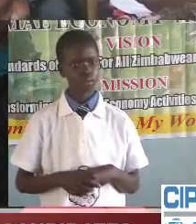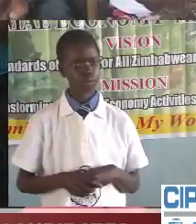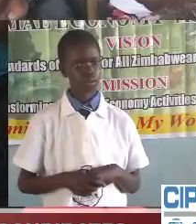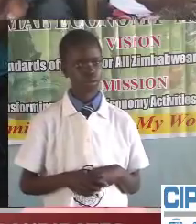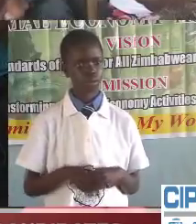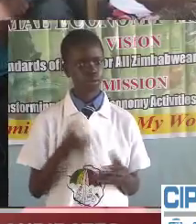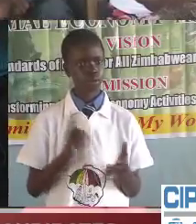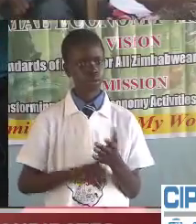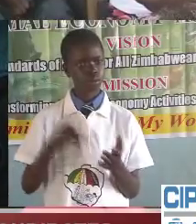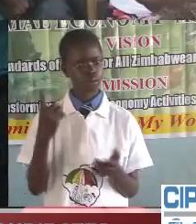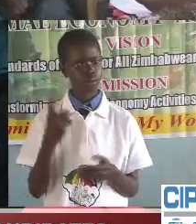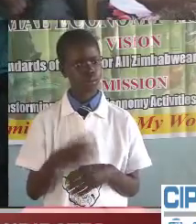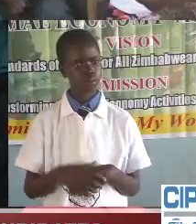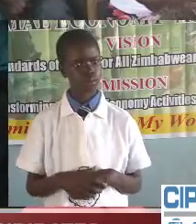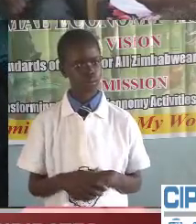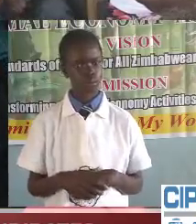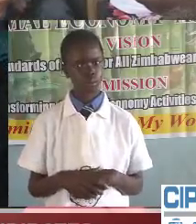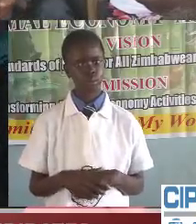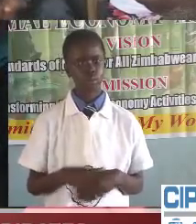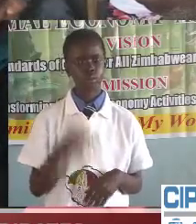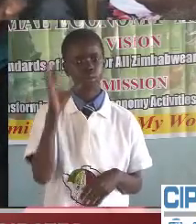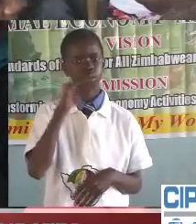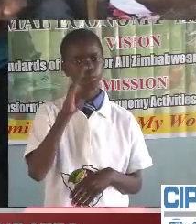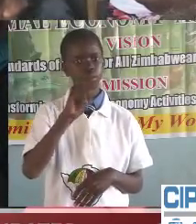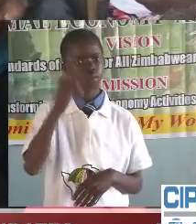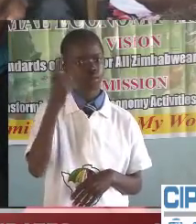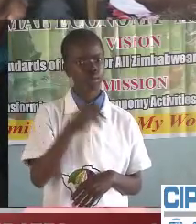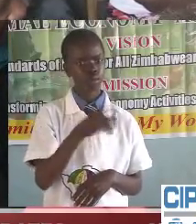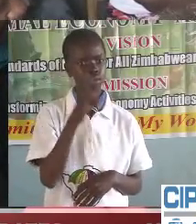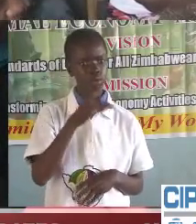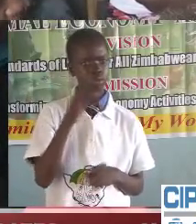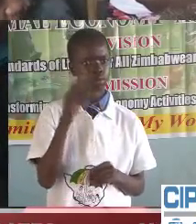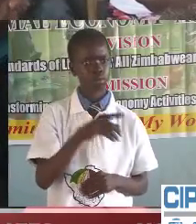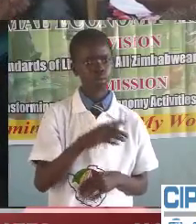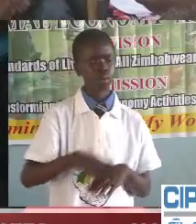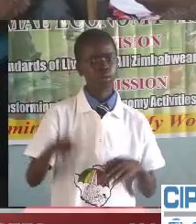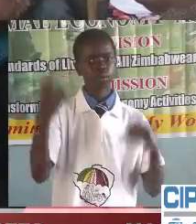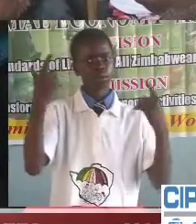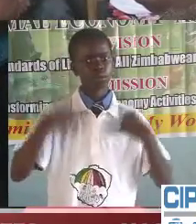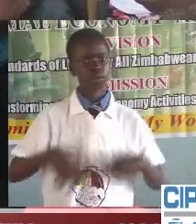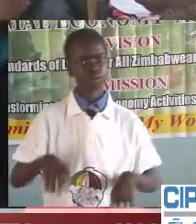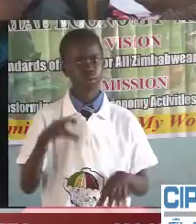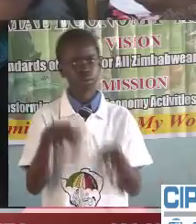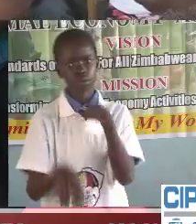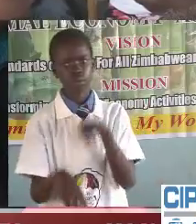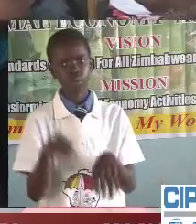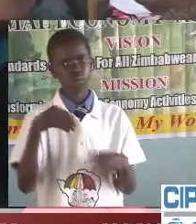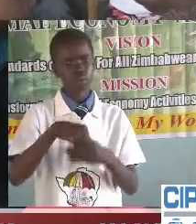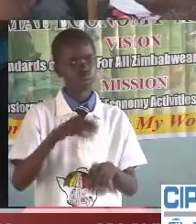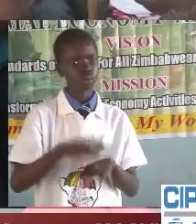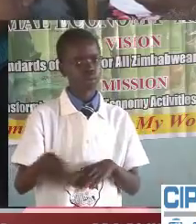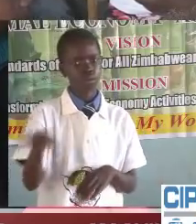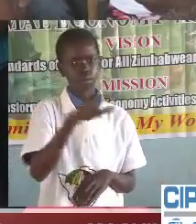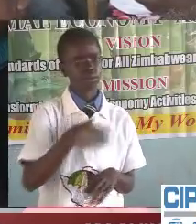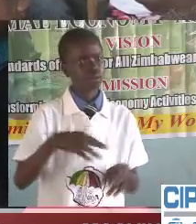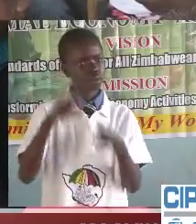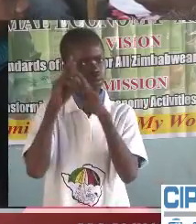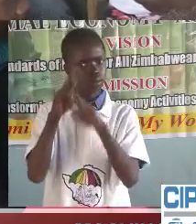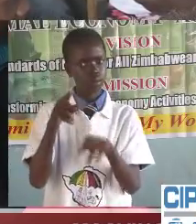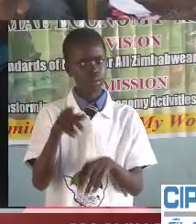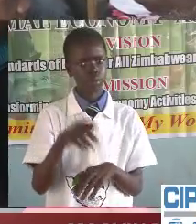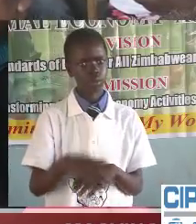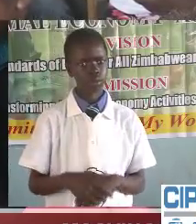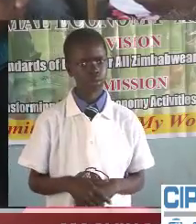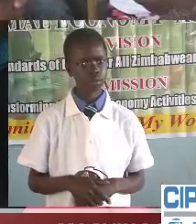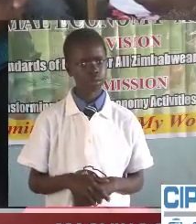Ndichatanga nenyaya yandawa question yanzi vanhu vanorarama neurema ndo vanhu vanonyanya kuabuswa zvakanyanyisisa.